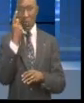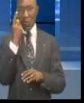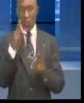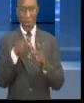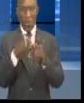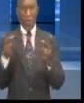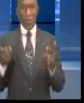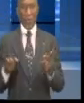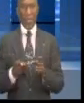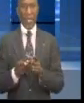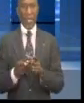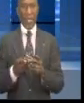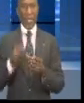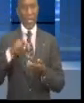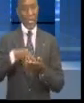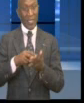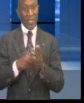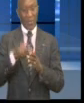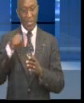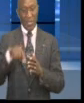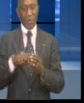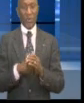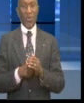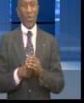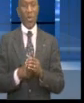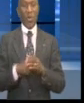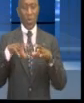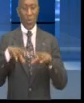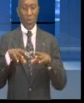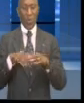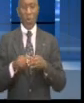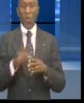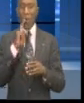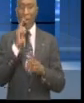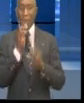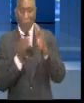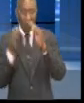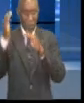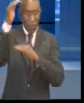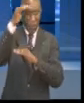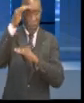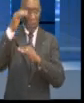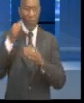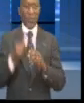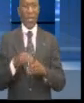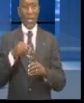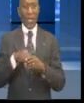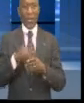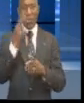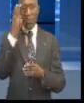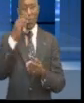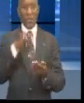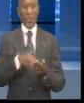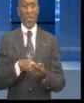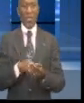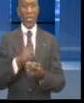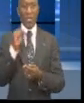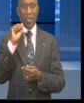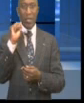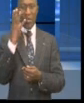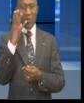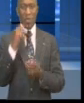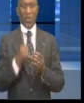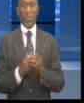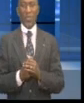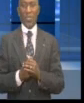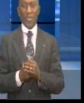en 2013 à la 176e place sur 188 pays en 2014. Une progression saluée